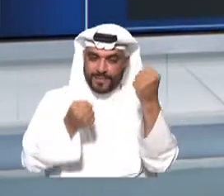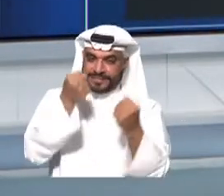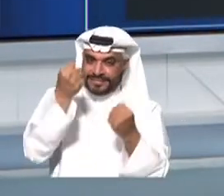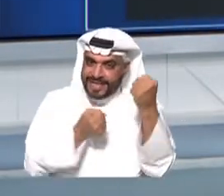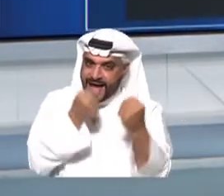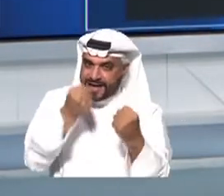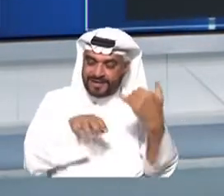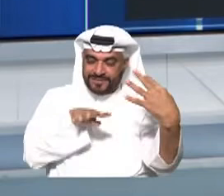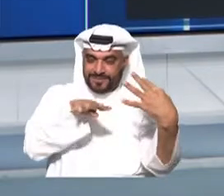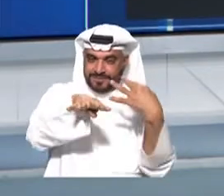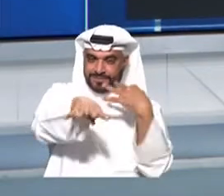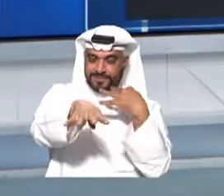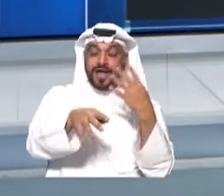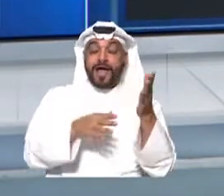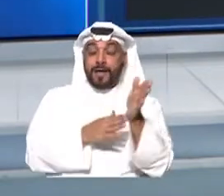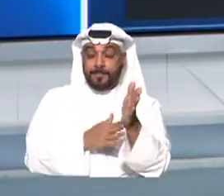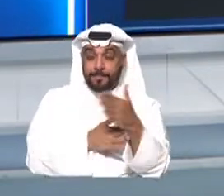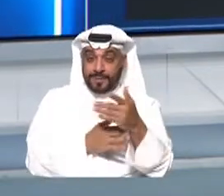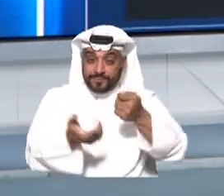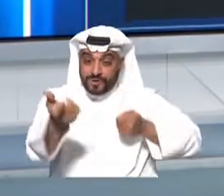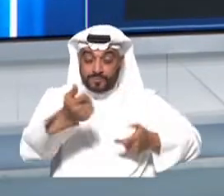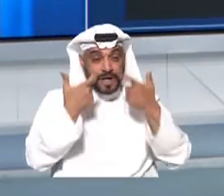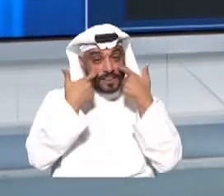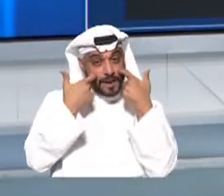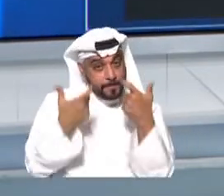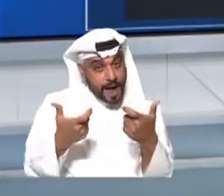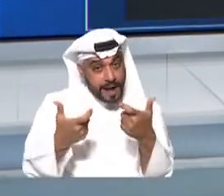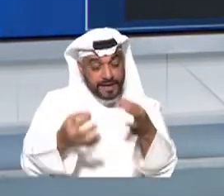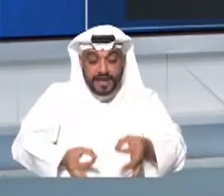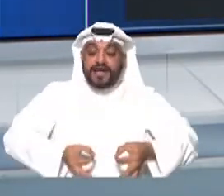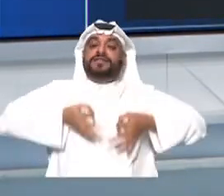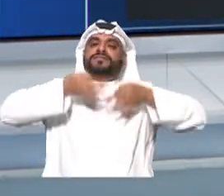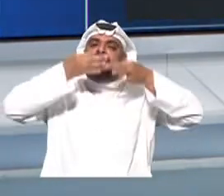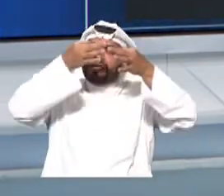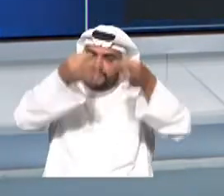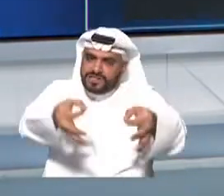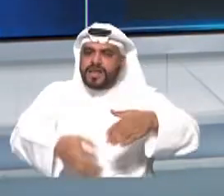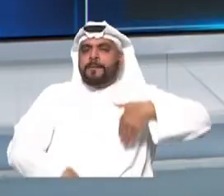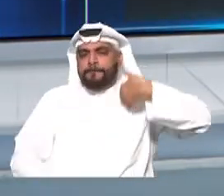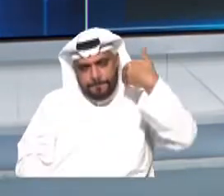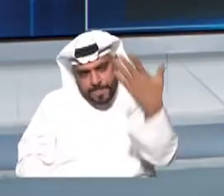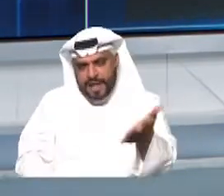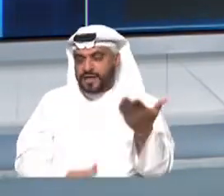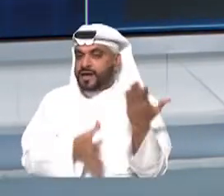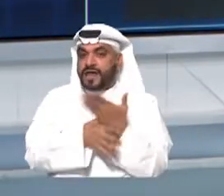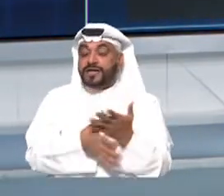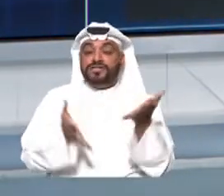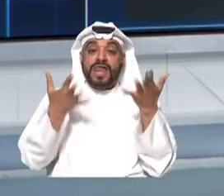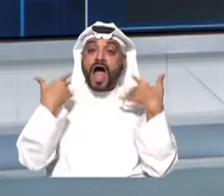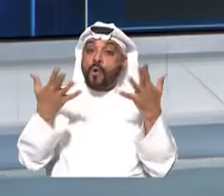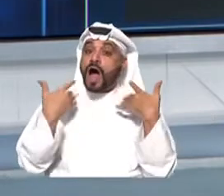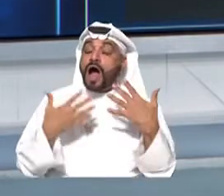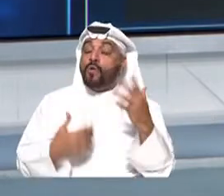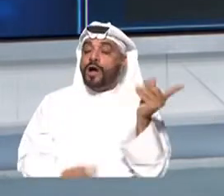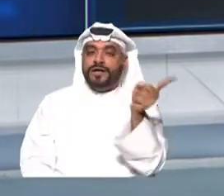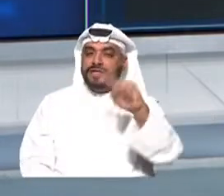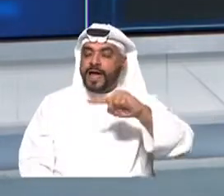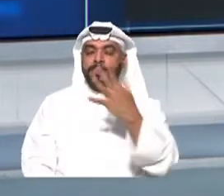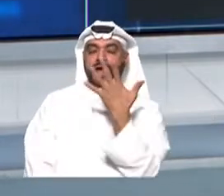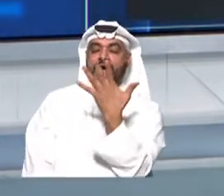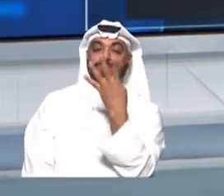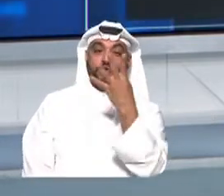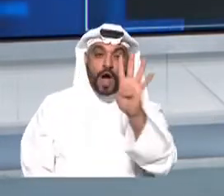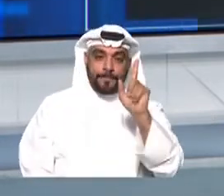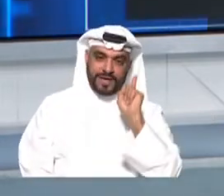القيادة، وأيضا الحداقة ومرتادي البحر تأجيل أي نشاط بحري بسبب ارتفاع الأمواج لأكثر من 6 أقدام. وأيضا درجات